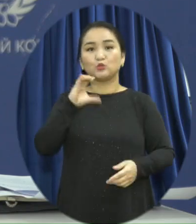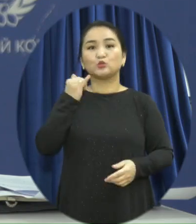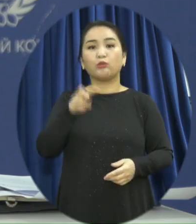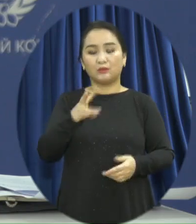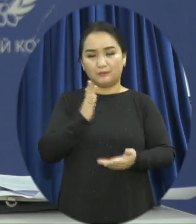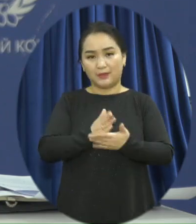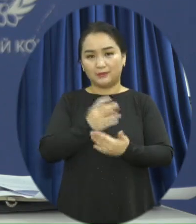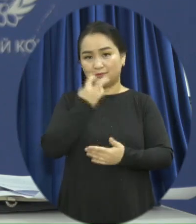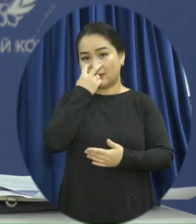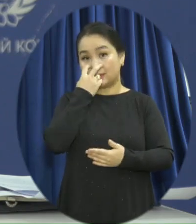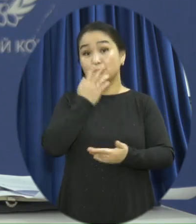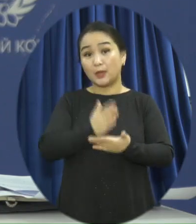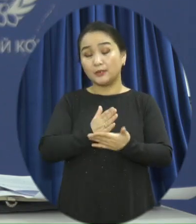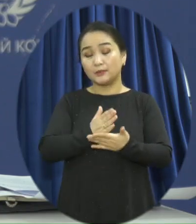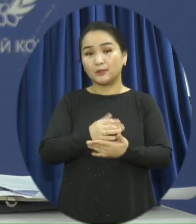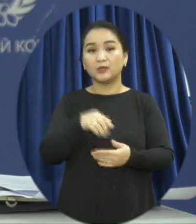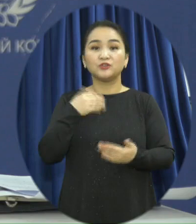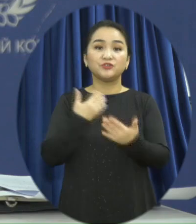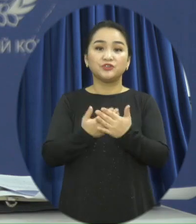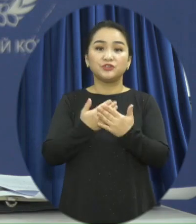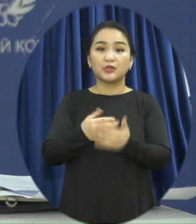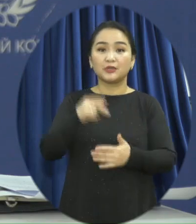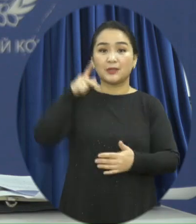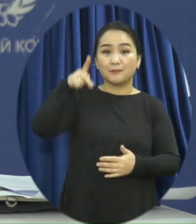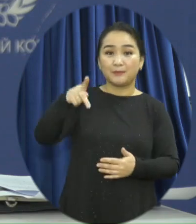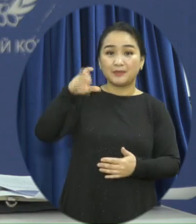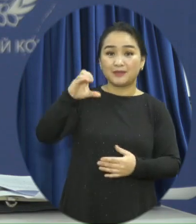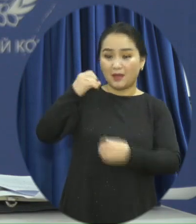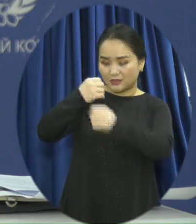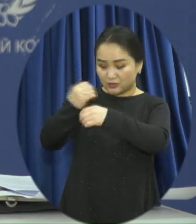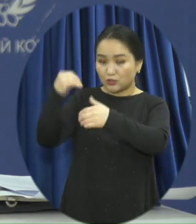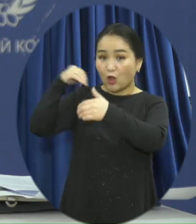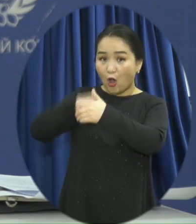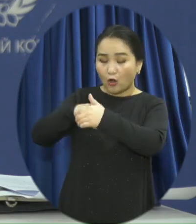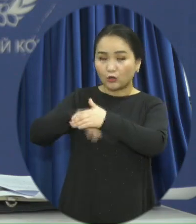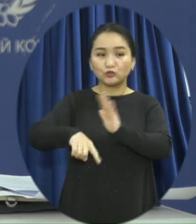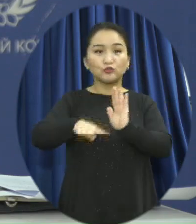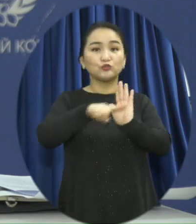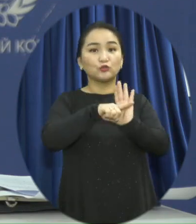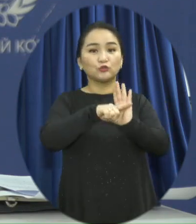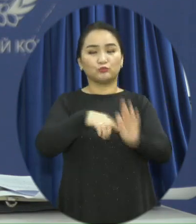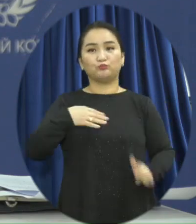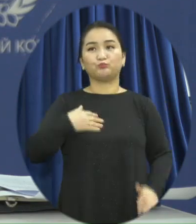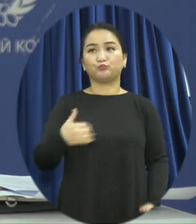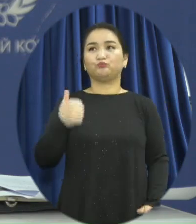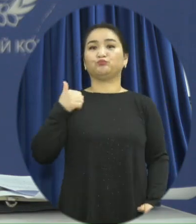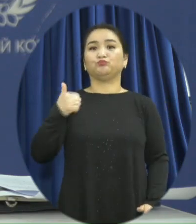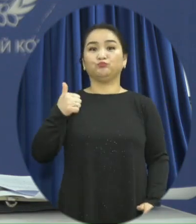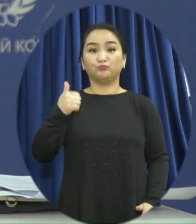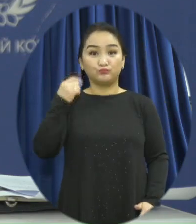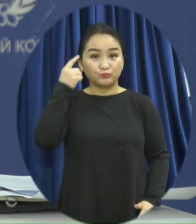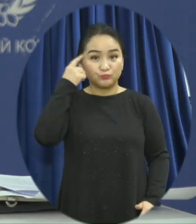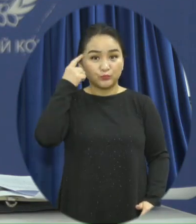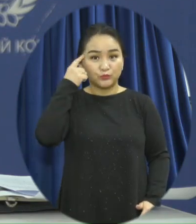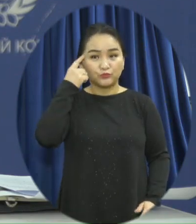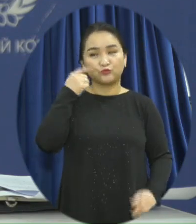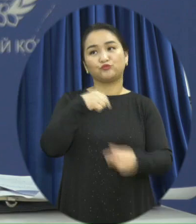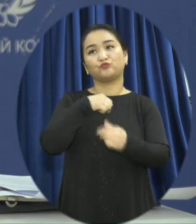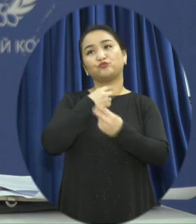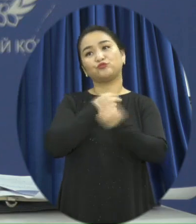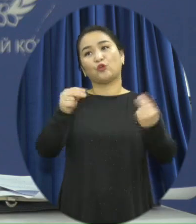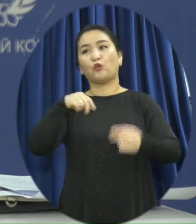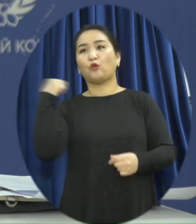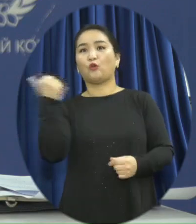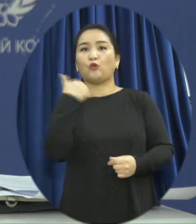одоо манай хүмүүс PCR шинжилгээ хийлгээл сөрөг гарлаа гэхээр би одоо эрүүл юм байна гэд чөлөөтэй тэнж явжгаад